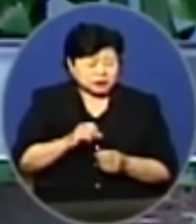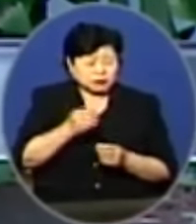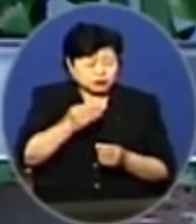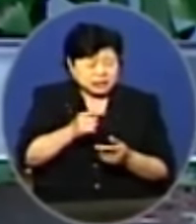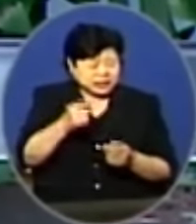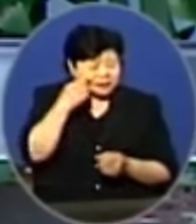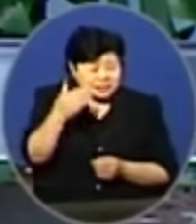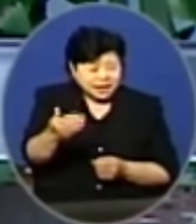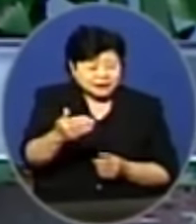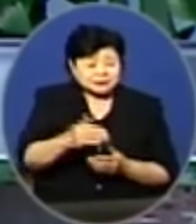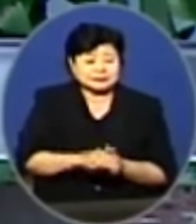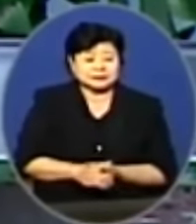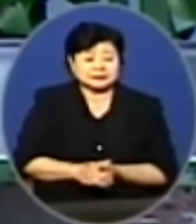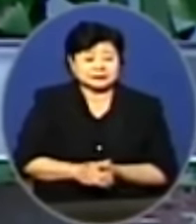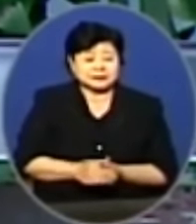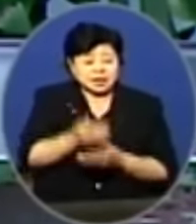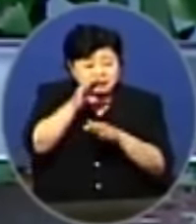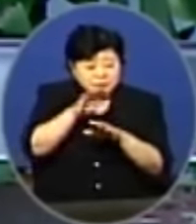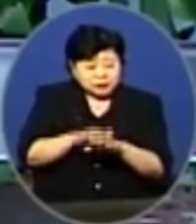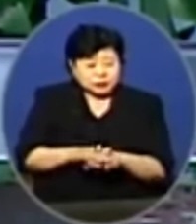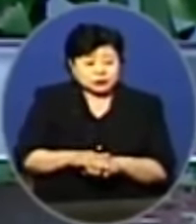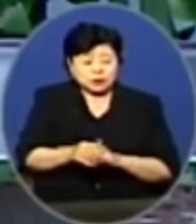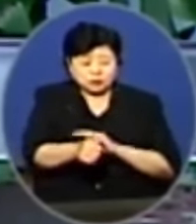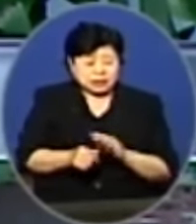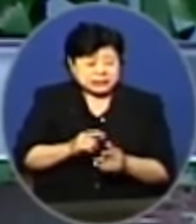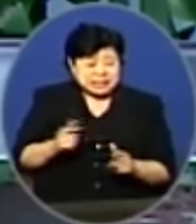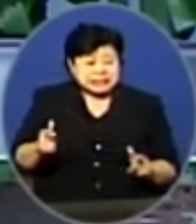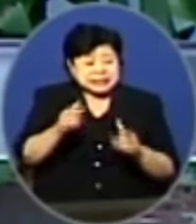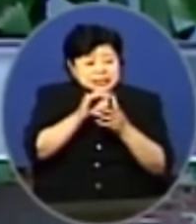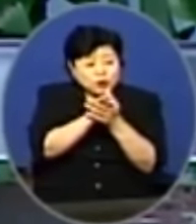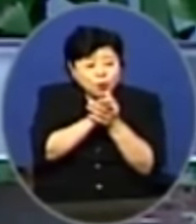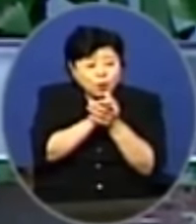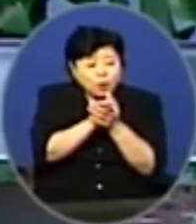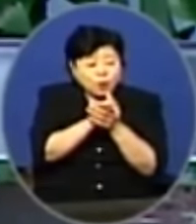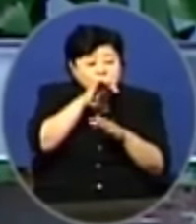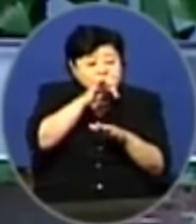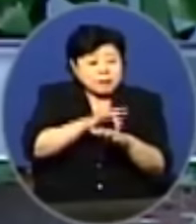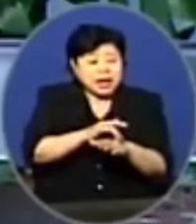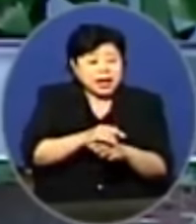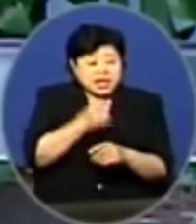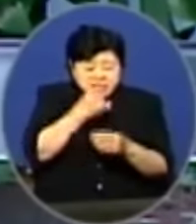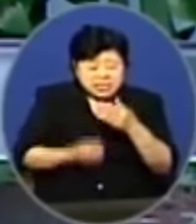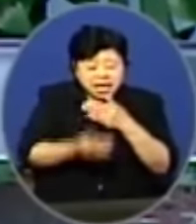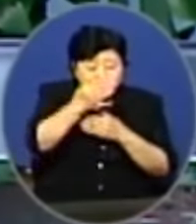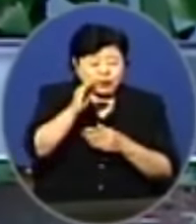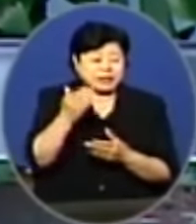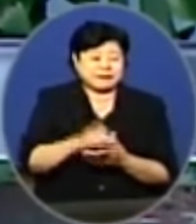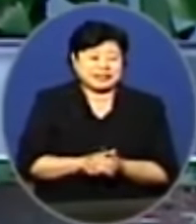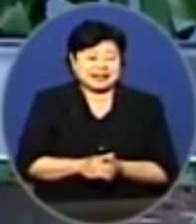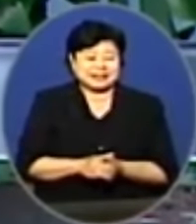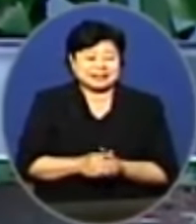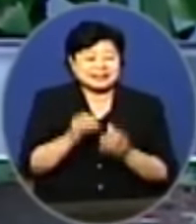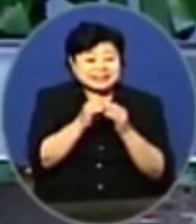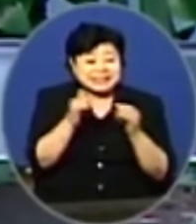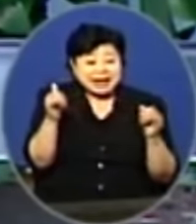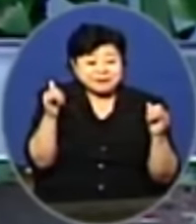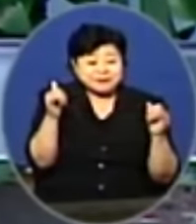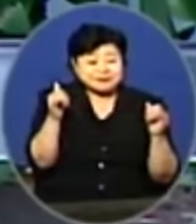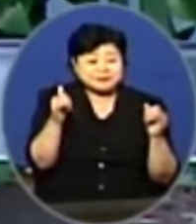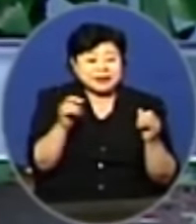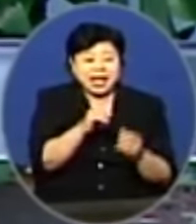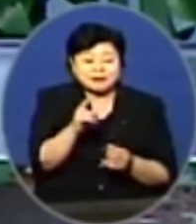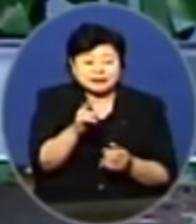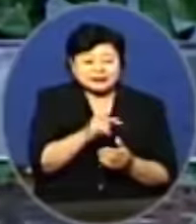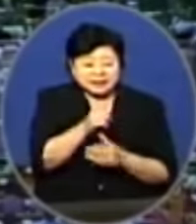주지 않겠느냐고 말한 것입니다. 성도의 물러가지 않은 기도에 마귀는 항복하고 마는 것입니다. 사람이